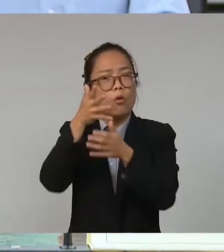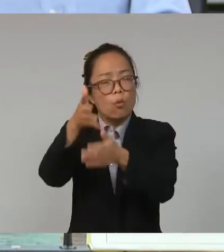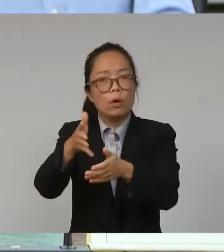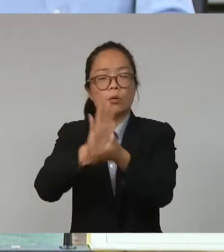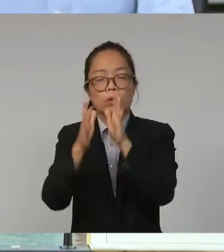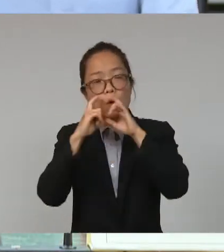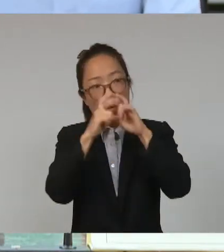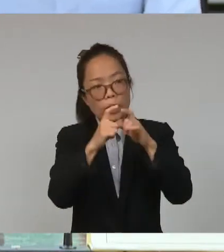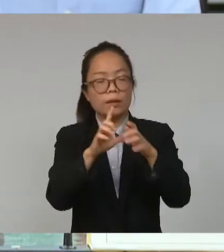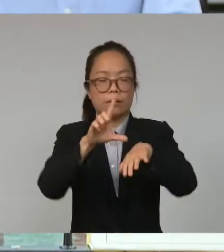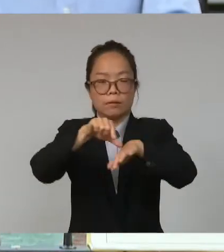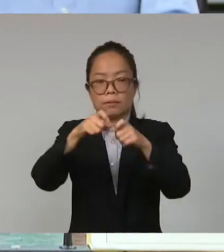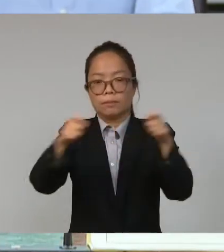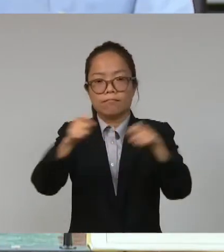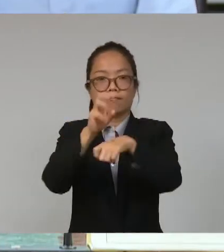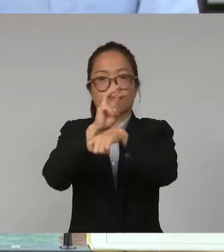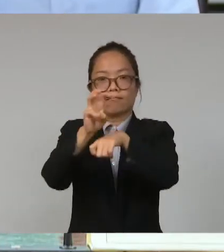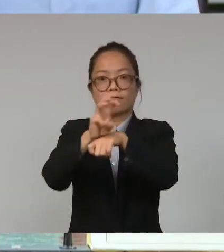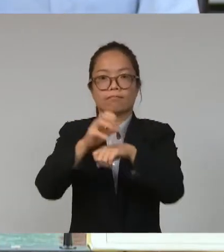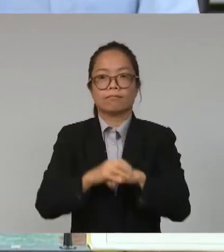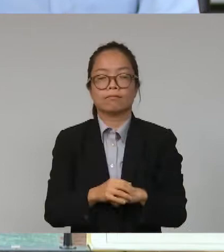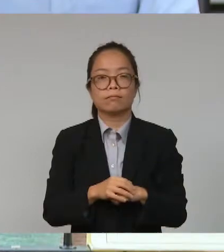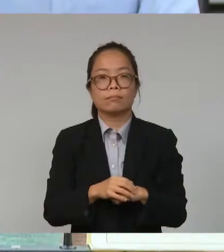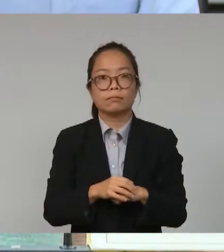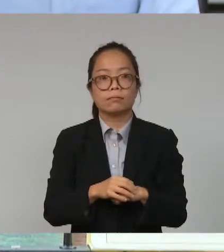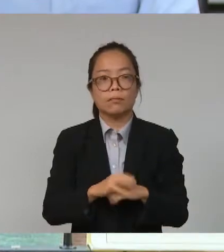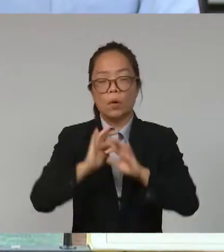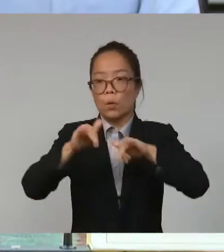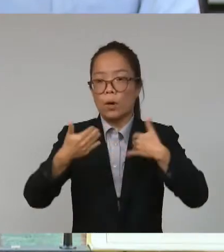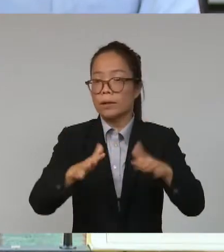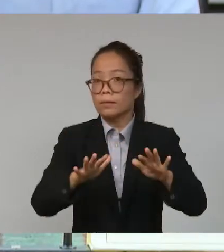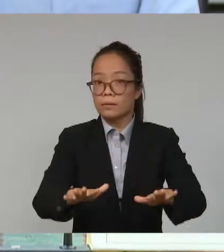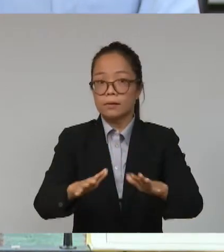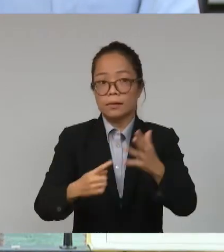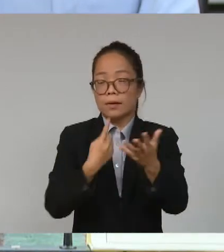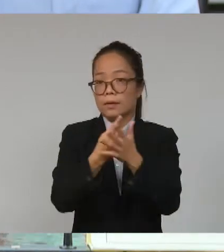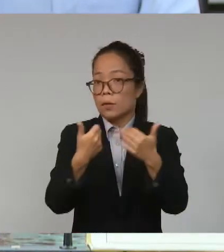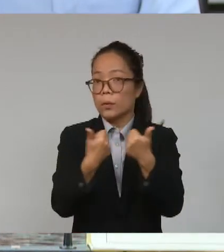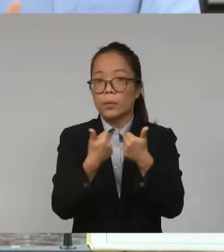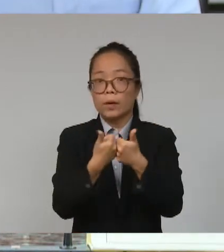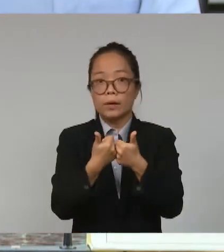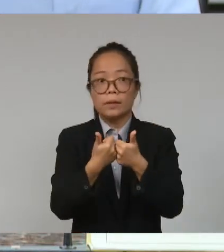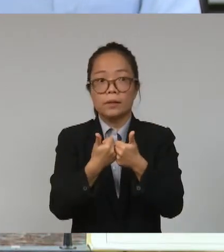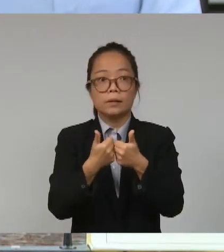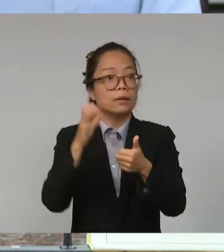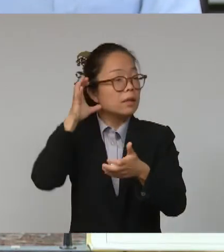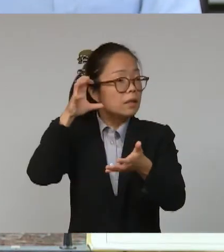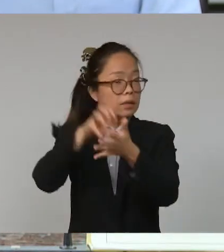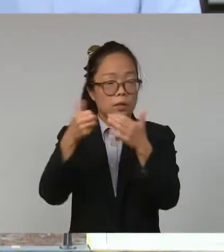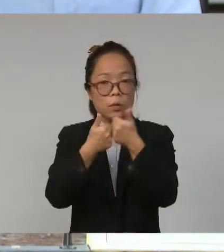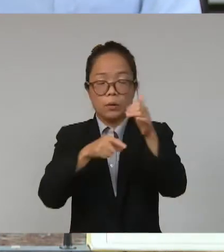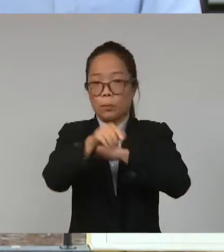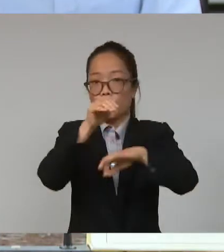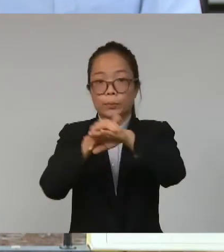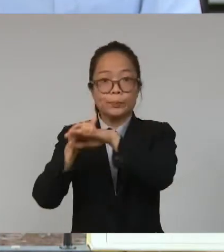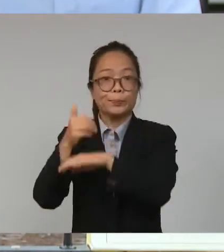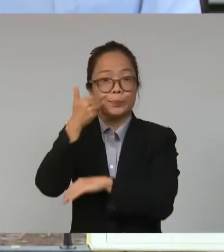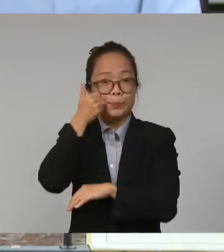时间为30分钟。我们欢迎今天参与本次听证会的学者、专